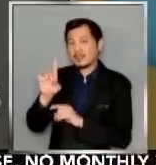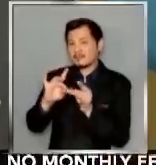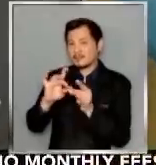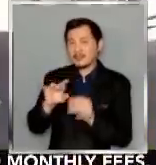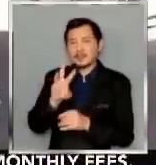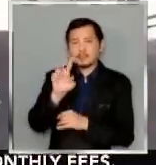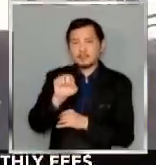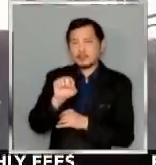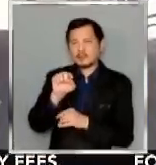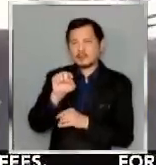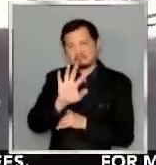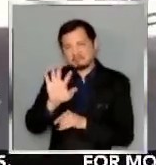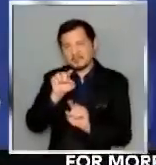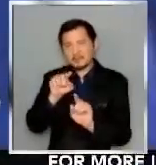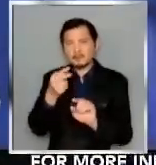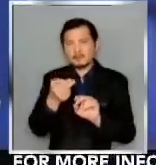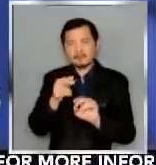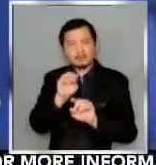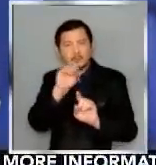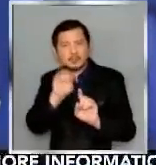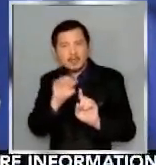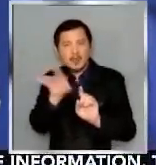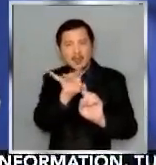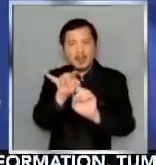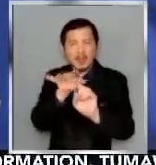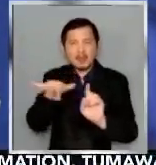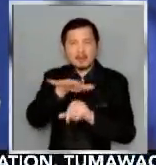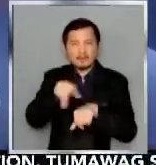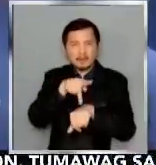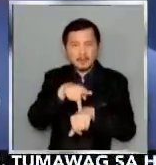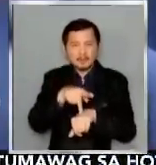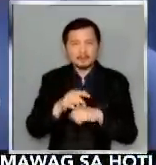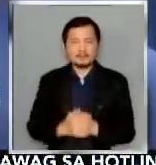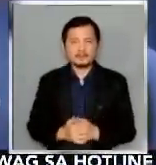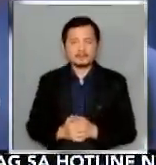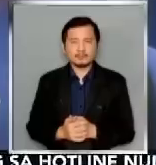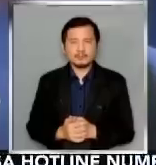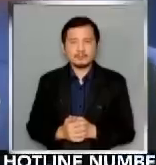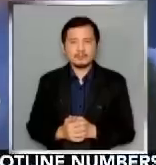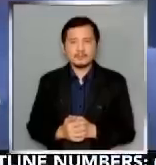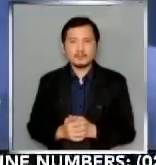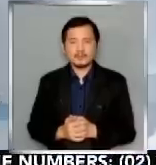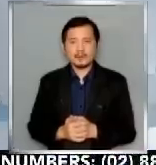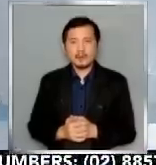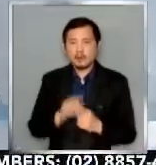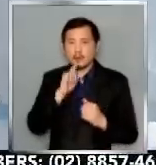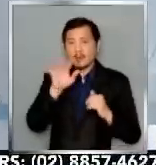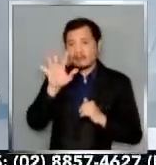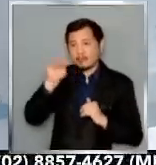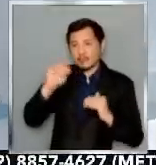sa buong bansa o porsyento ng mga nagpo-positibo sa kada 100 taong sinusuri. Lagpas sa 5% 1% threshold ng World